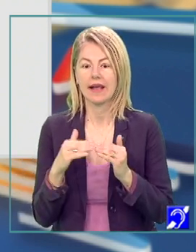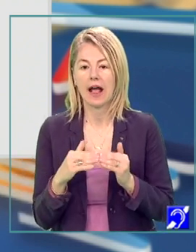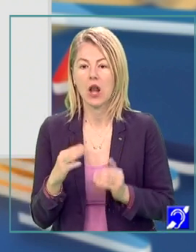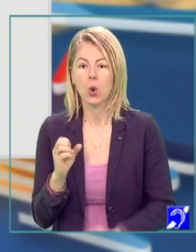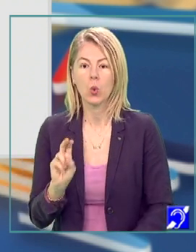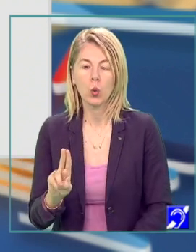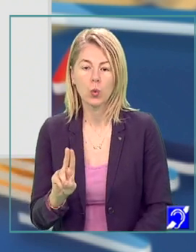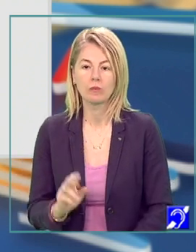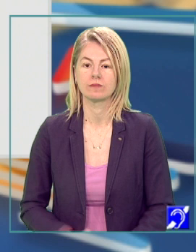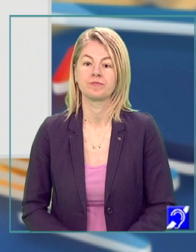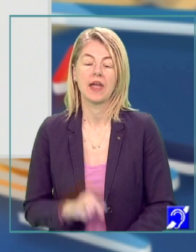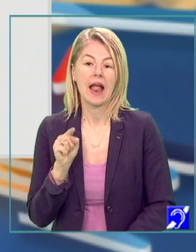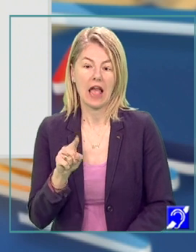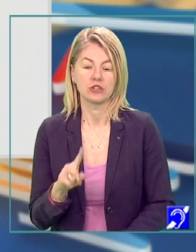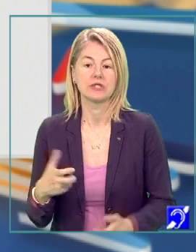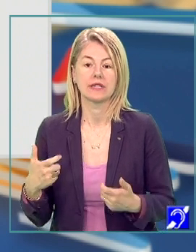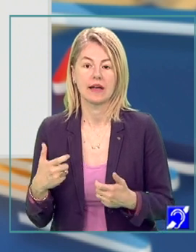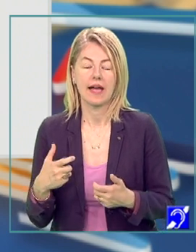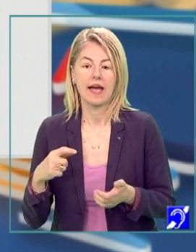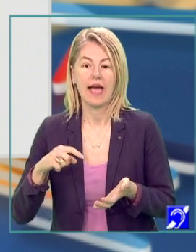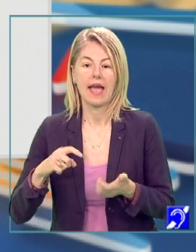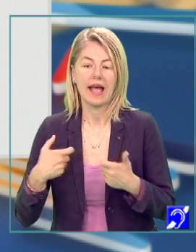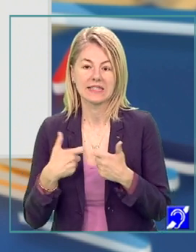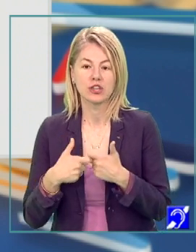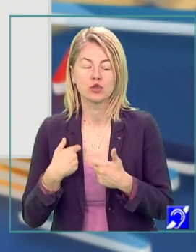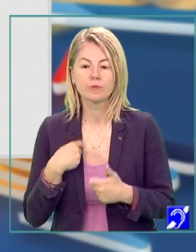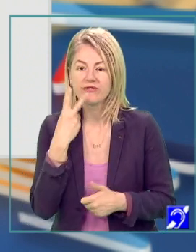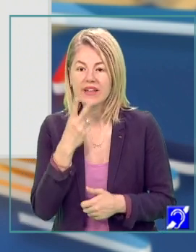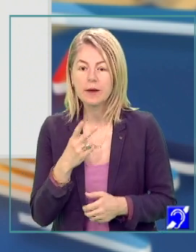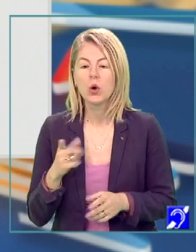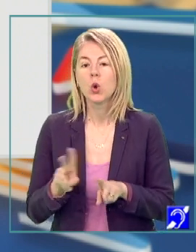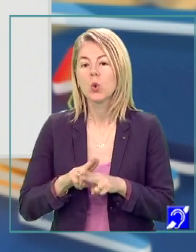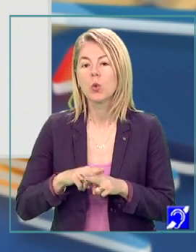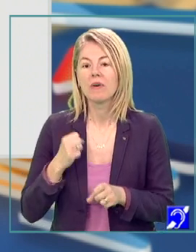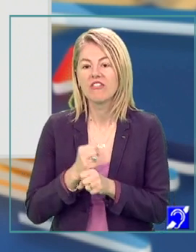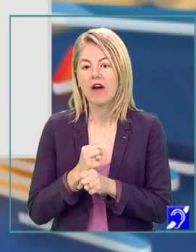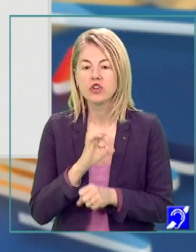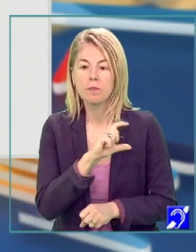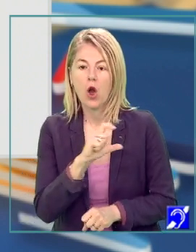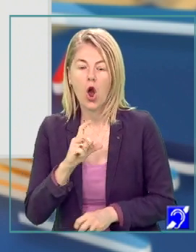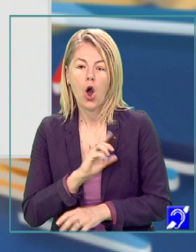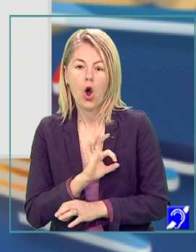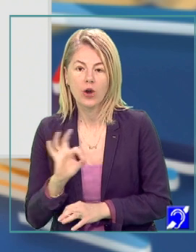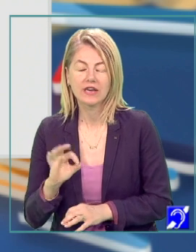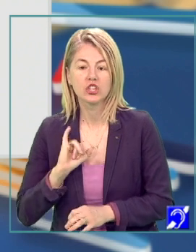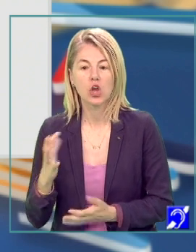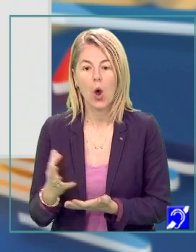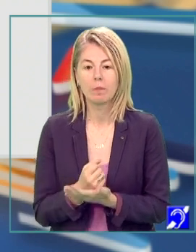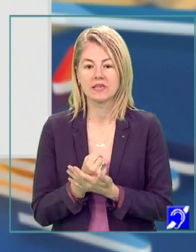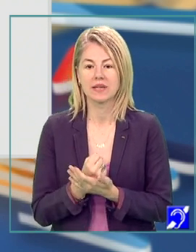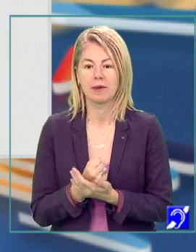cu... La acest exercițiu ținem cont de ordinea efectuării operațiilor și